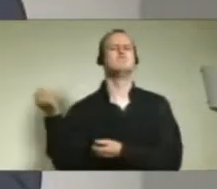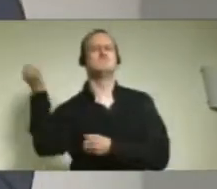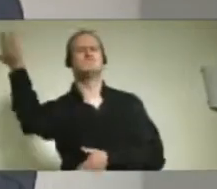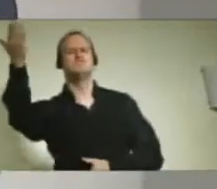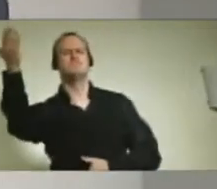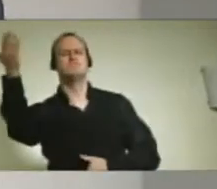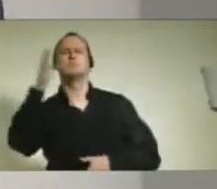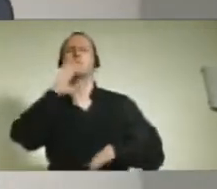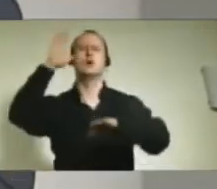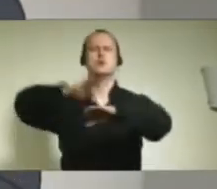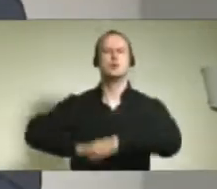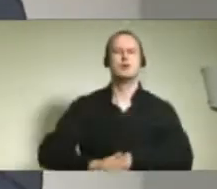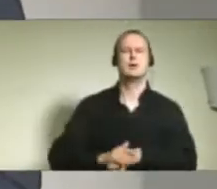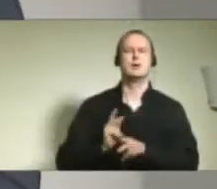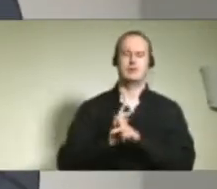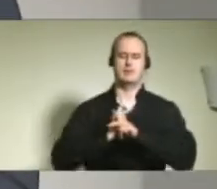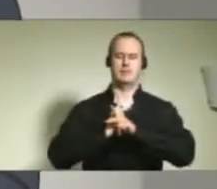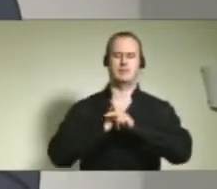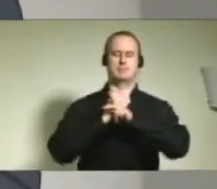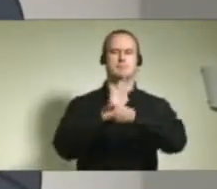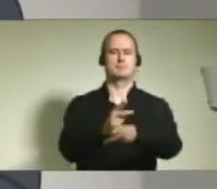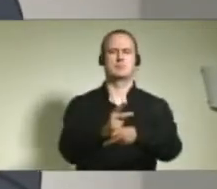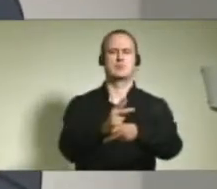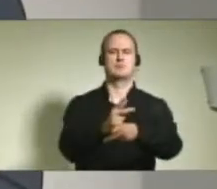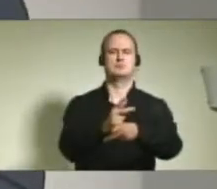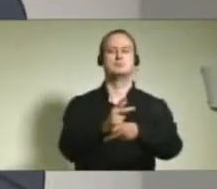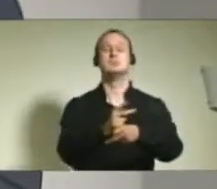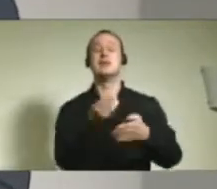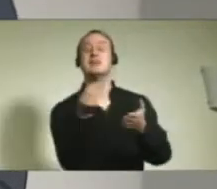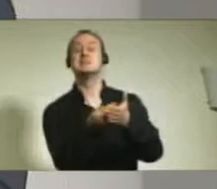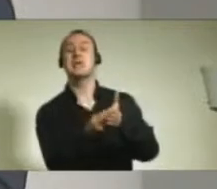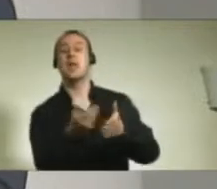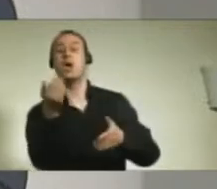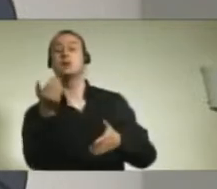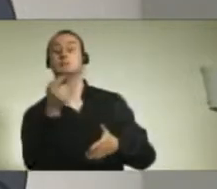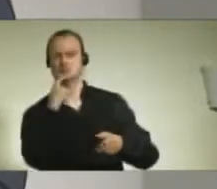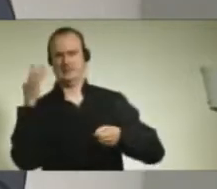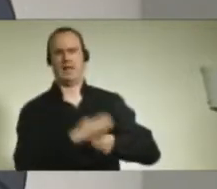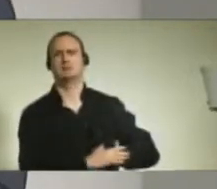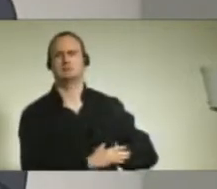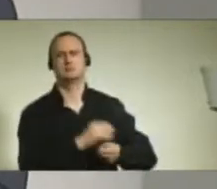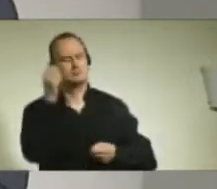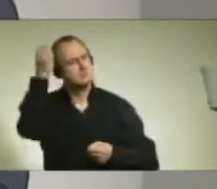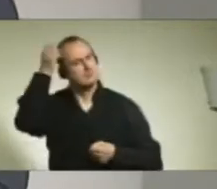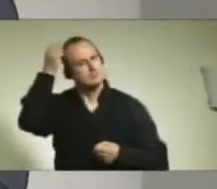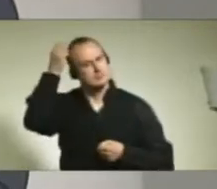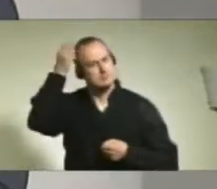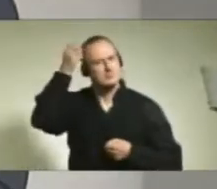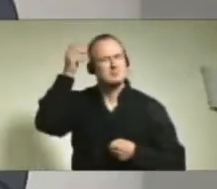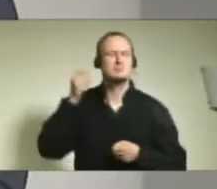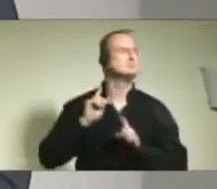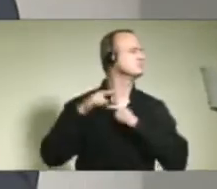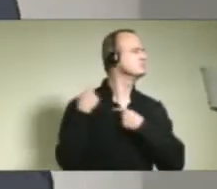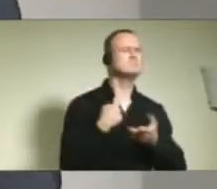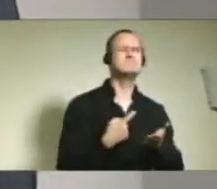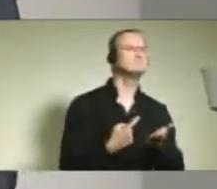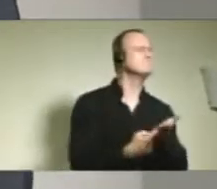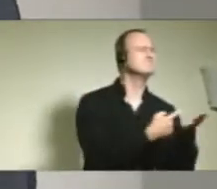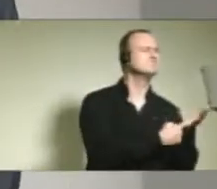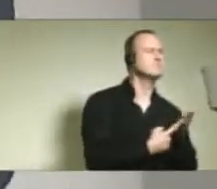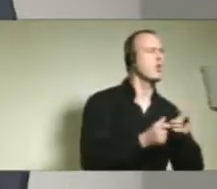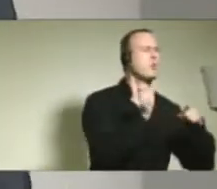appelle les prêts sur salaire, mais il semble qu'on ait changé un petit peu la terminologie autour de cet